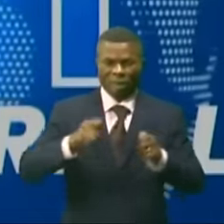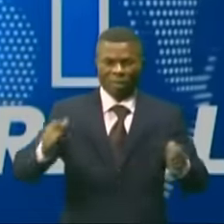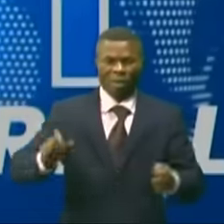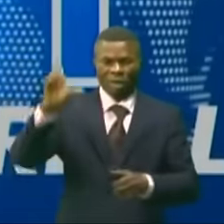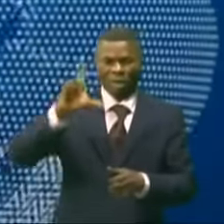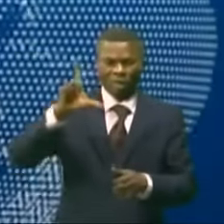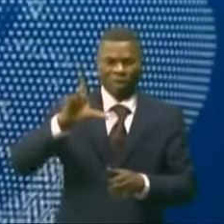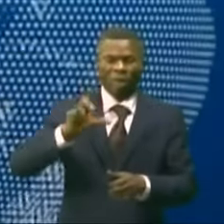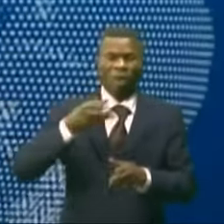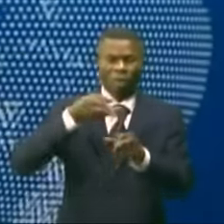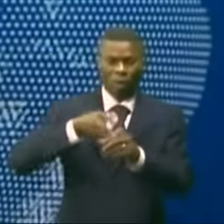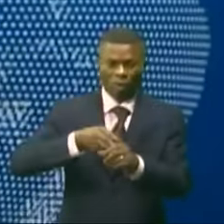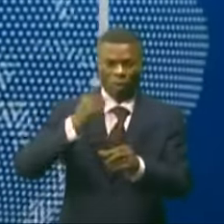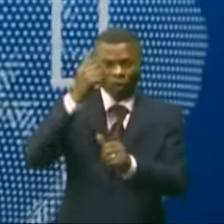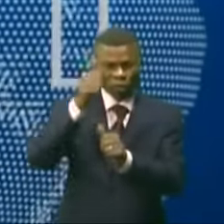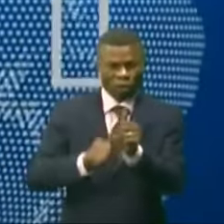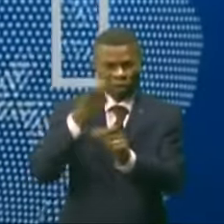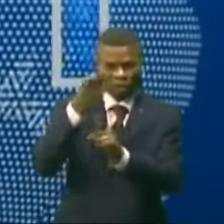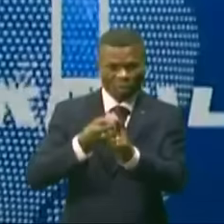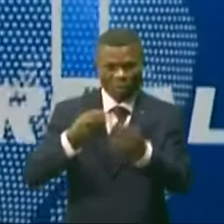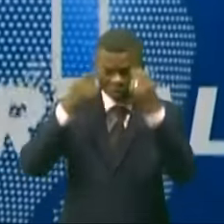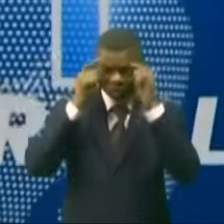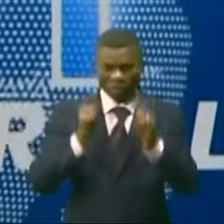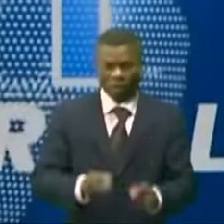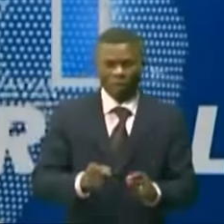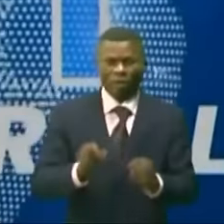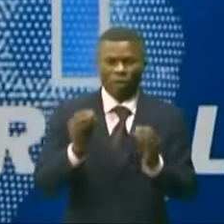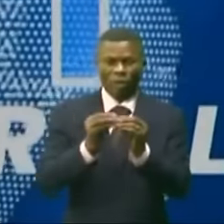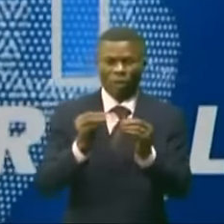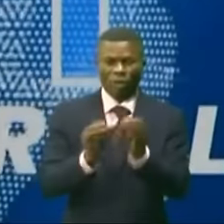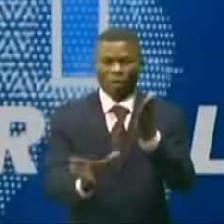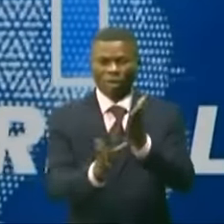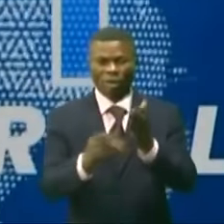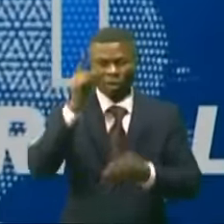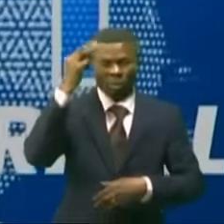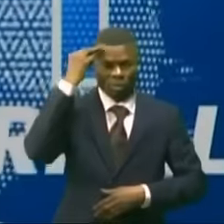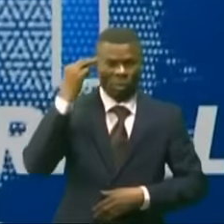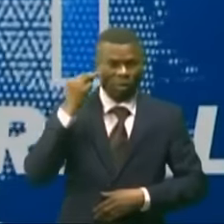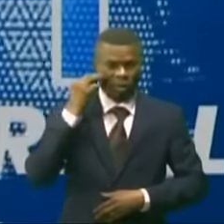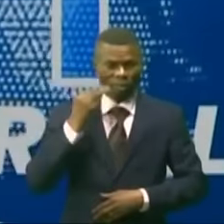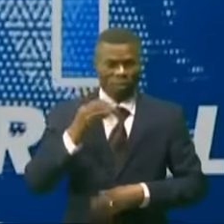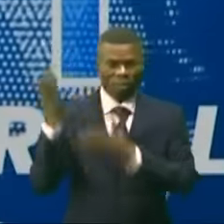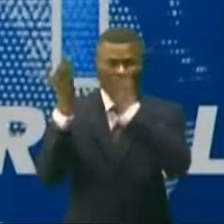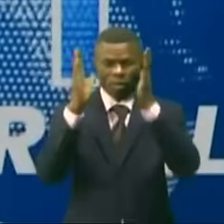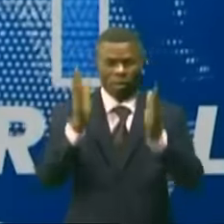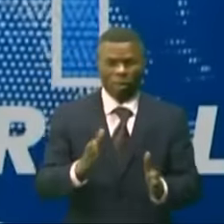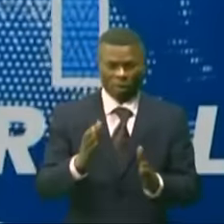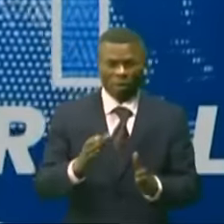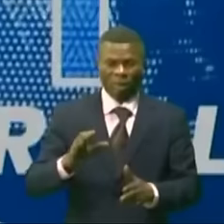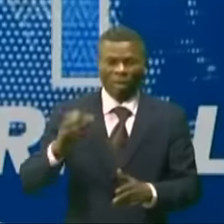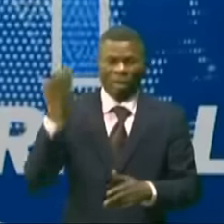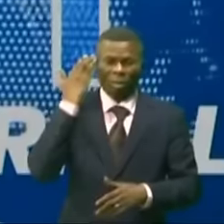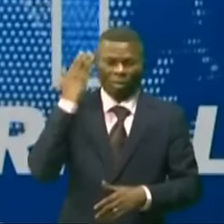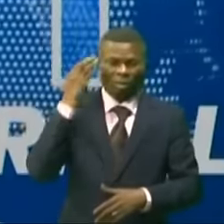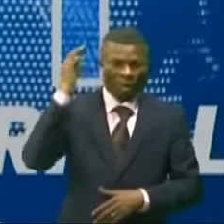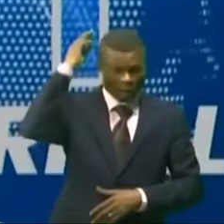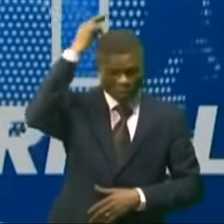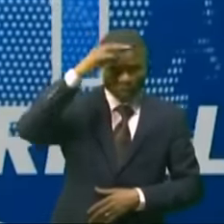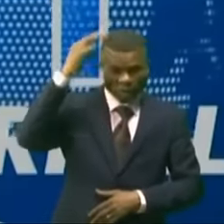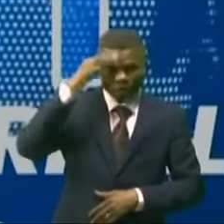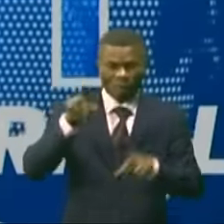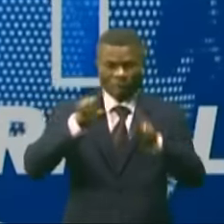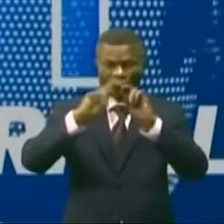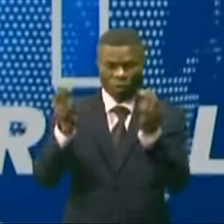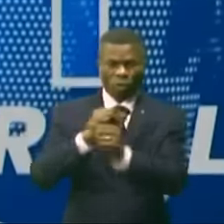mois c'est l'une des retombées de la réunion entre le vice ce premier ministre ministre des Transports et voix de communication et le